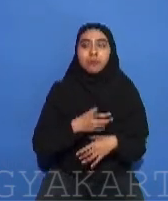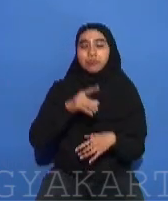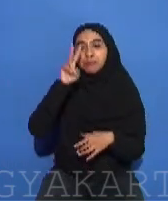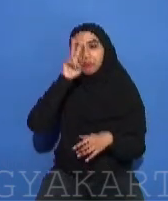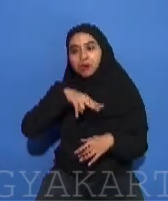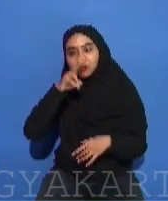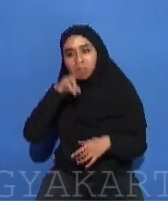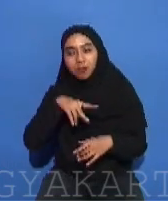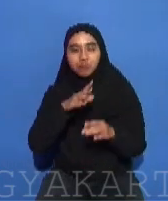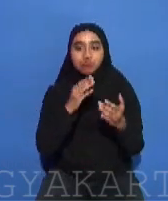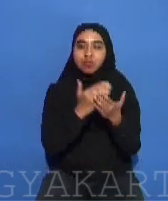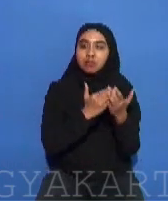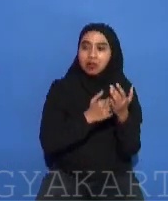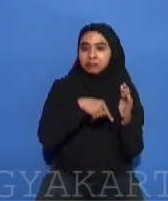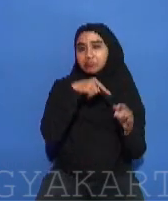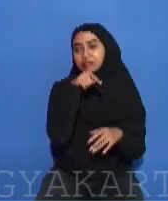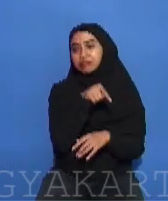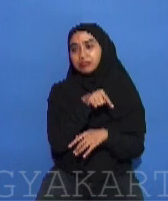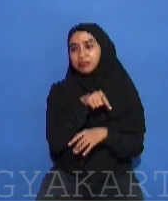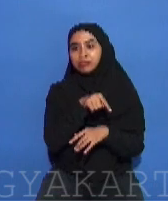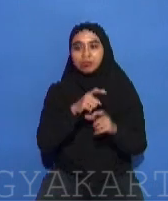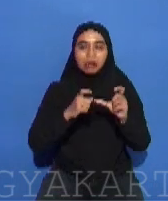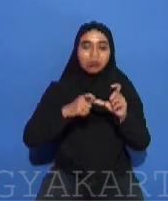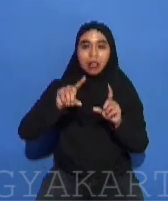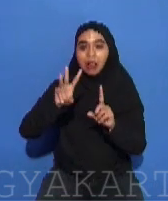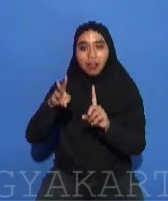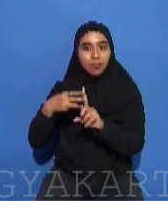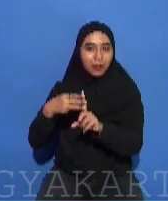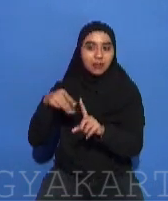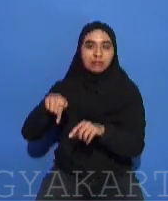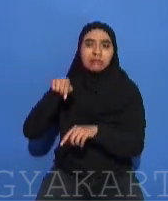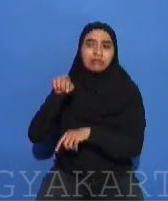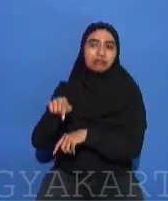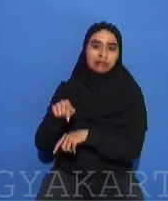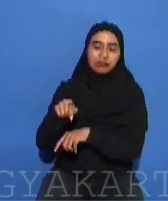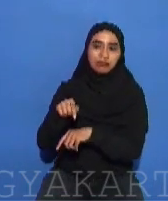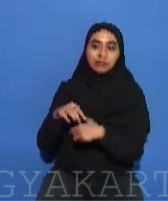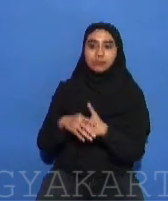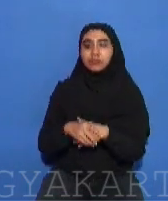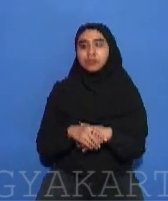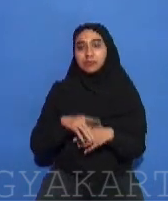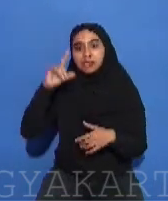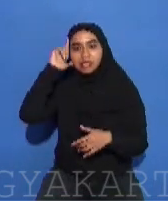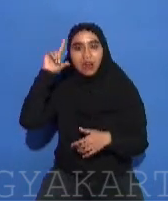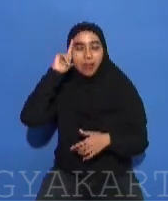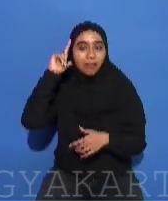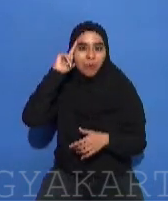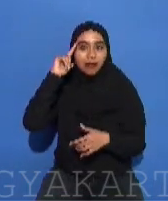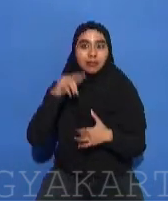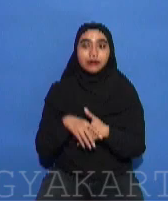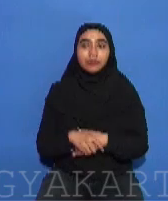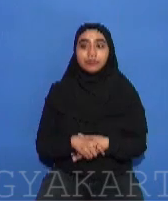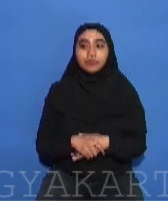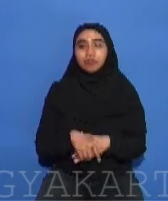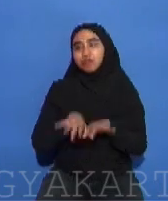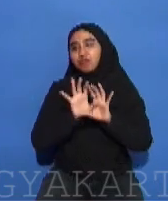gelar budaya. Kawuningono bilih Sekolah Luar Biasa Tunas Sejahtera Margo Dadi Seyegan Sleman ing wekdal sakmenika gadhah